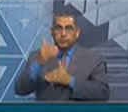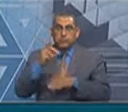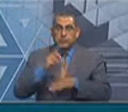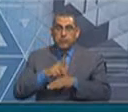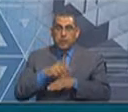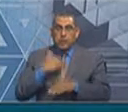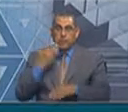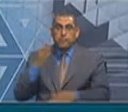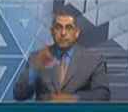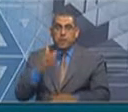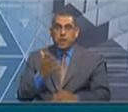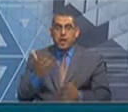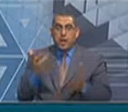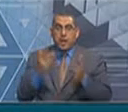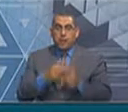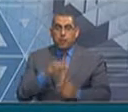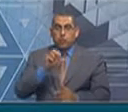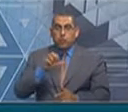الحالات حالات الوفاة